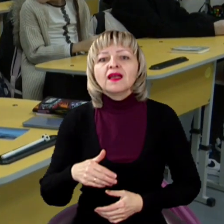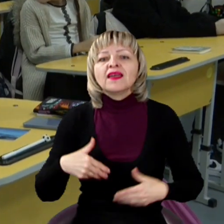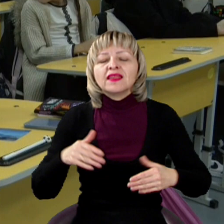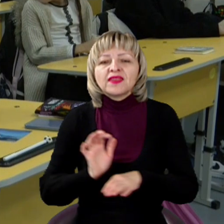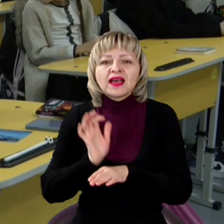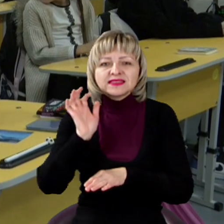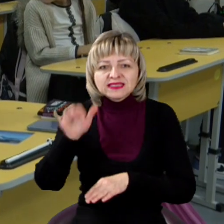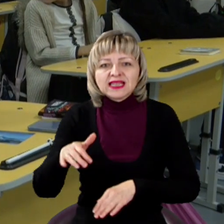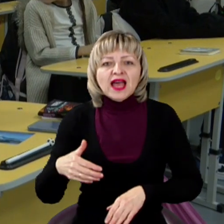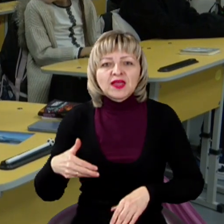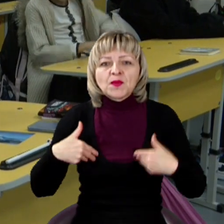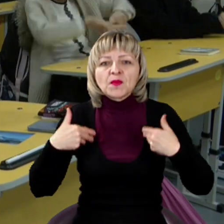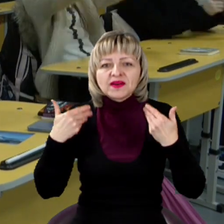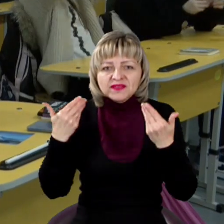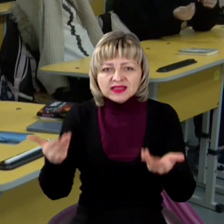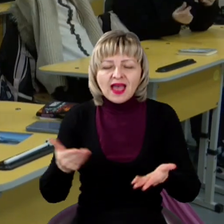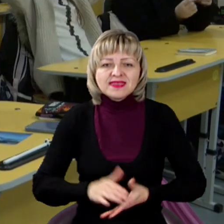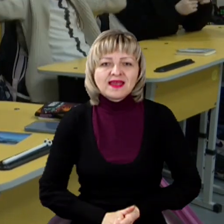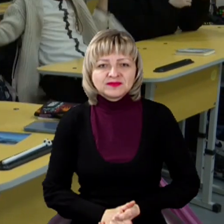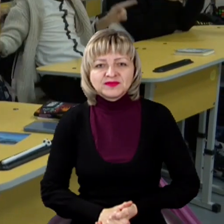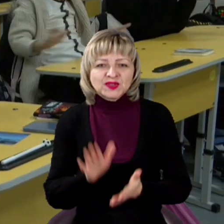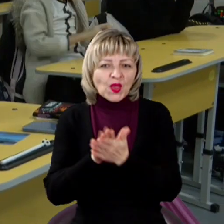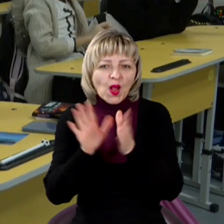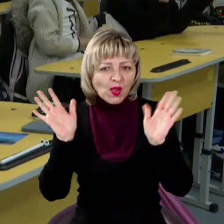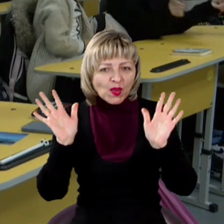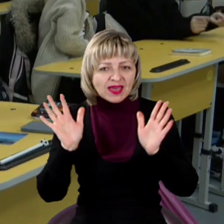надсилаємо. Доньками вам сердечко ми.